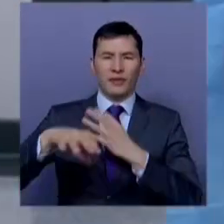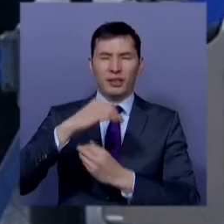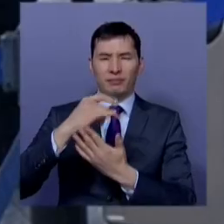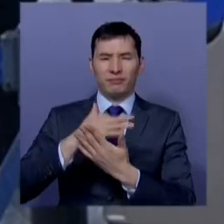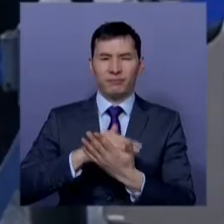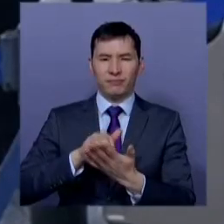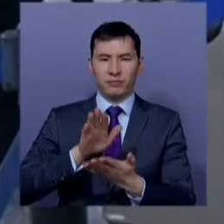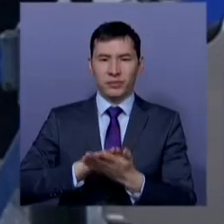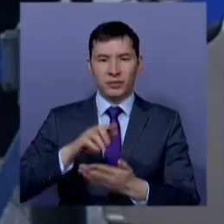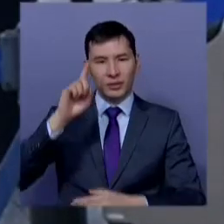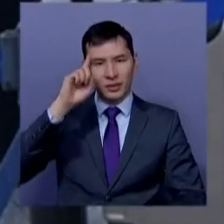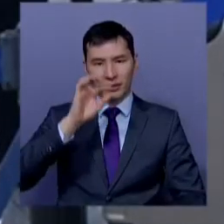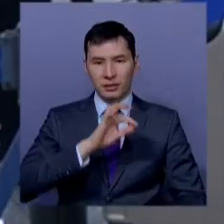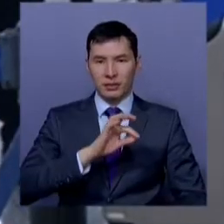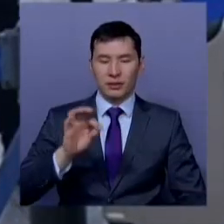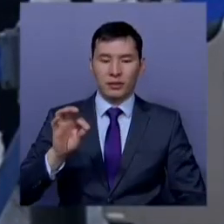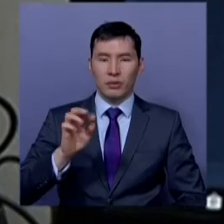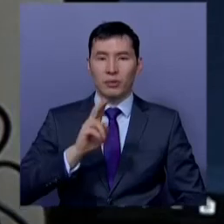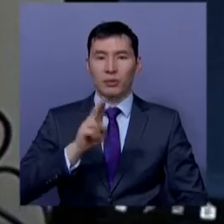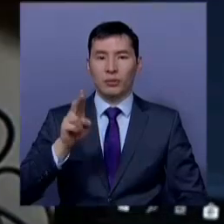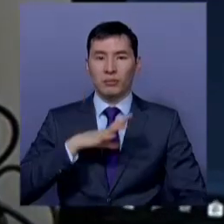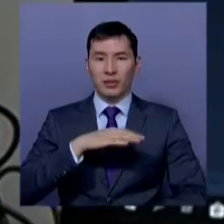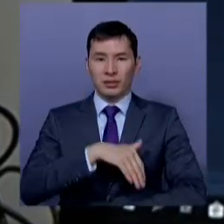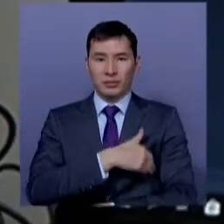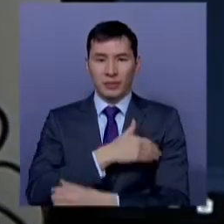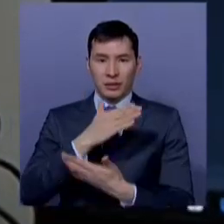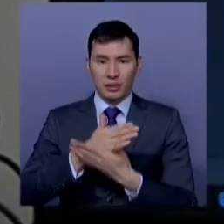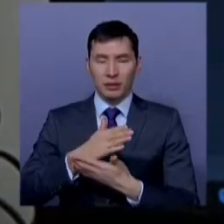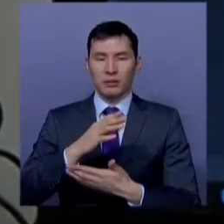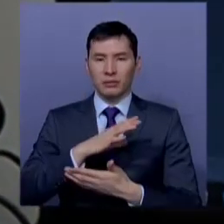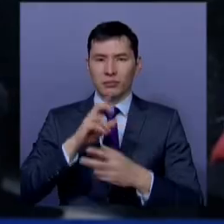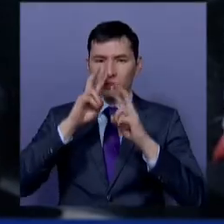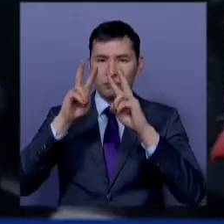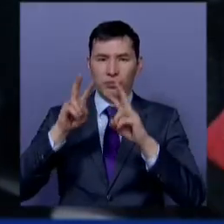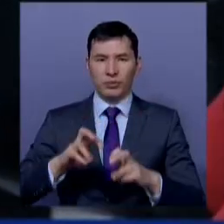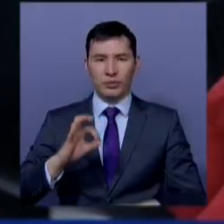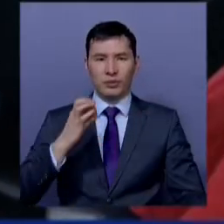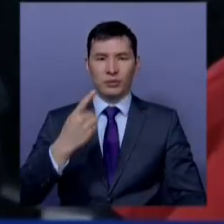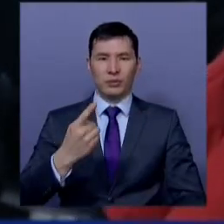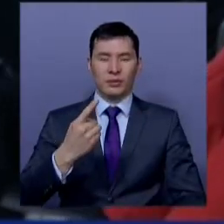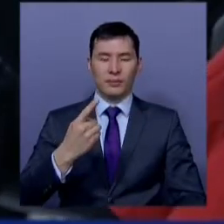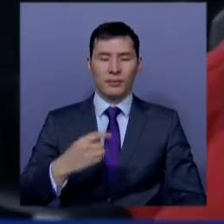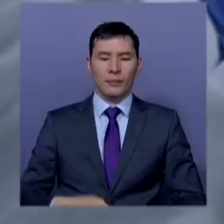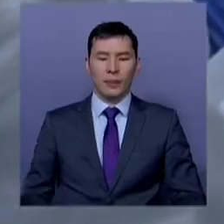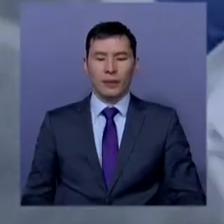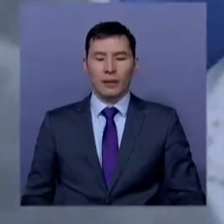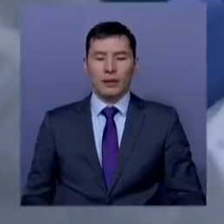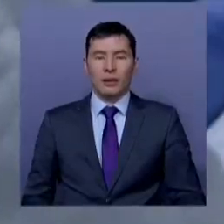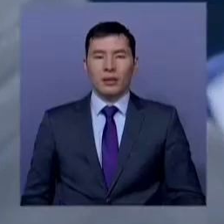которые были некоторые с температурой, обращались к нам, ну, проверяли, есть